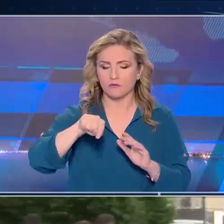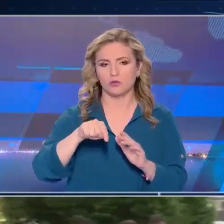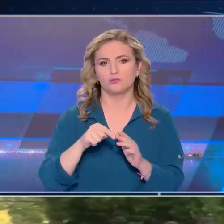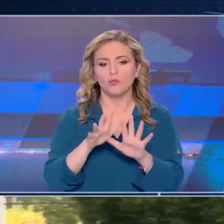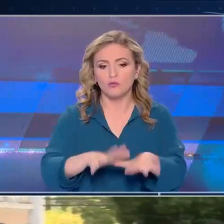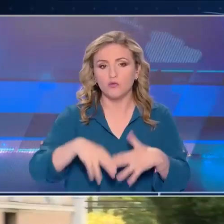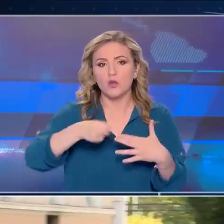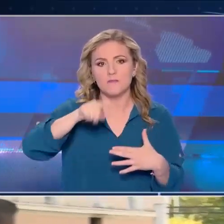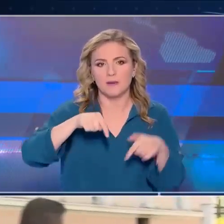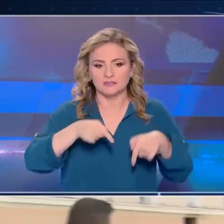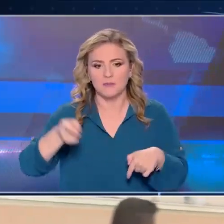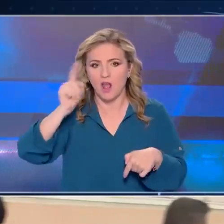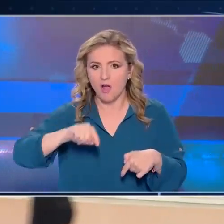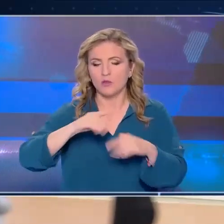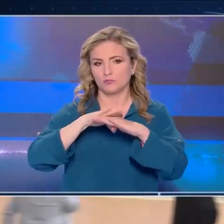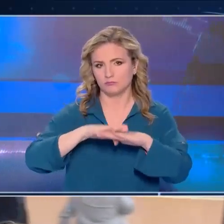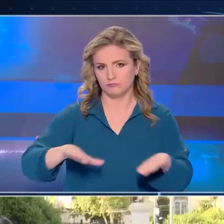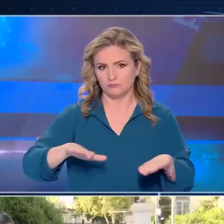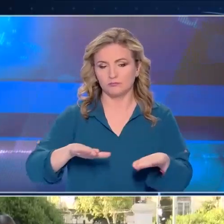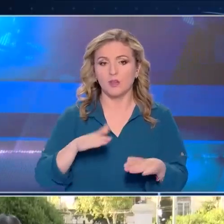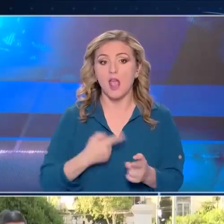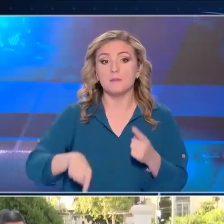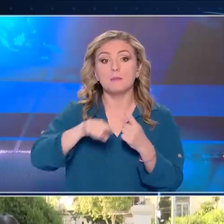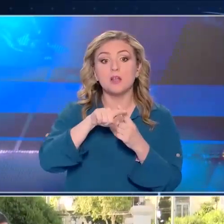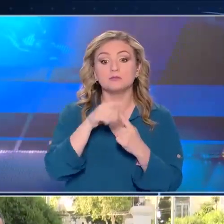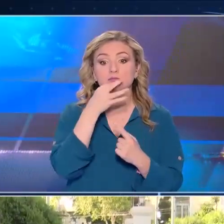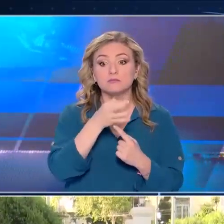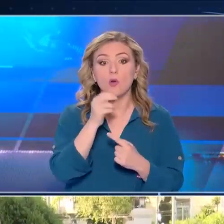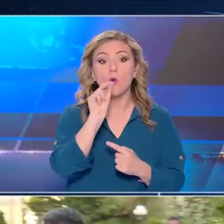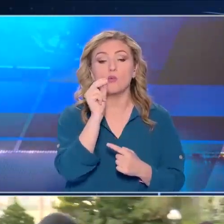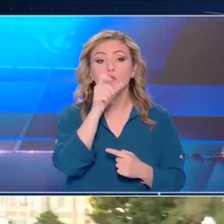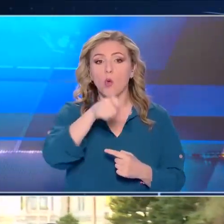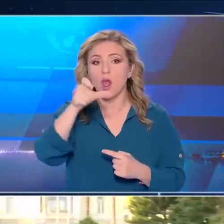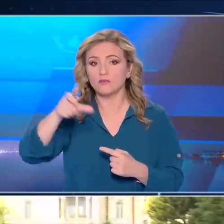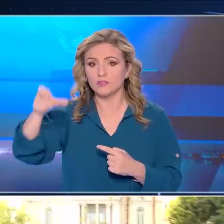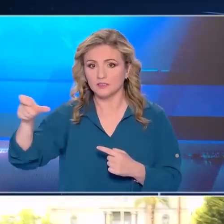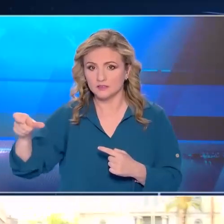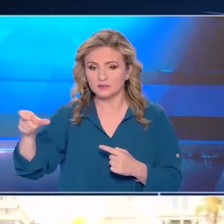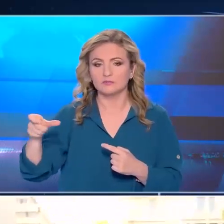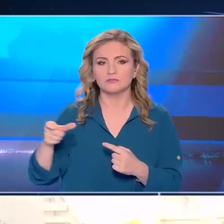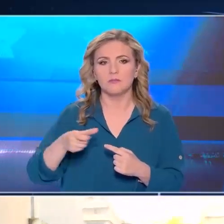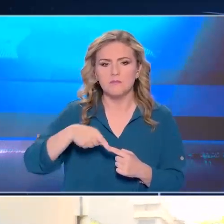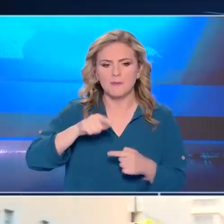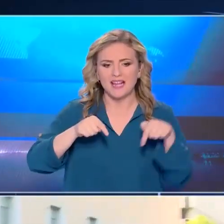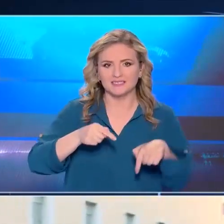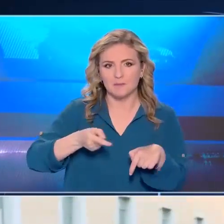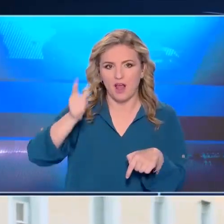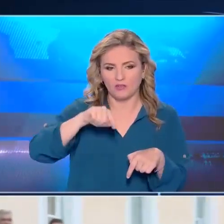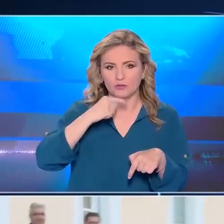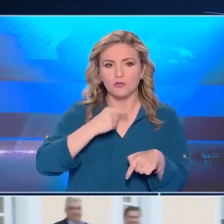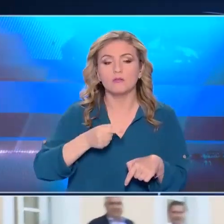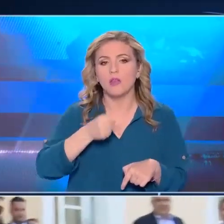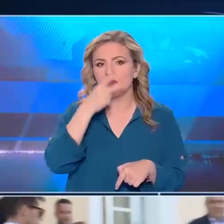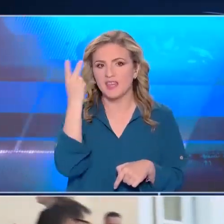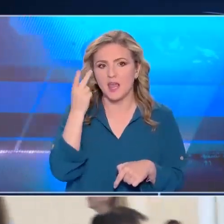τη Βουλή της Μίας Ημέρας. Να σας πω για την ιστορία ότι οι βουλευτές που θα είναι στη Βουλή της Μίας Ημέρας δεν